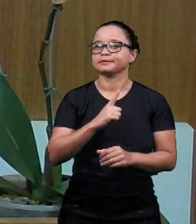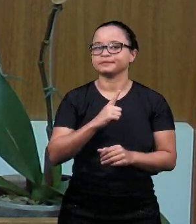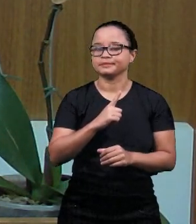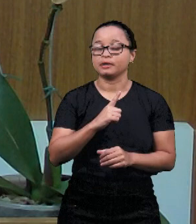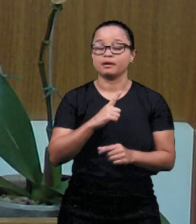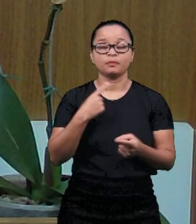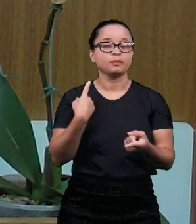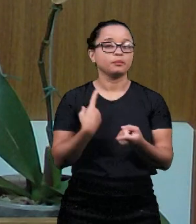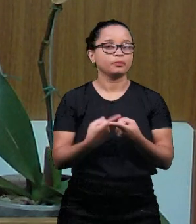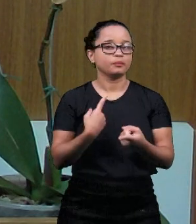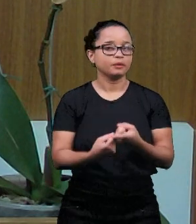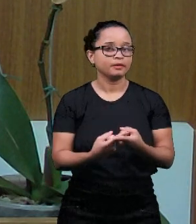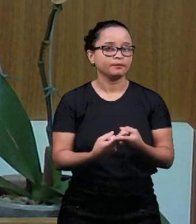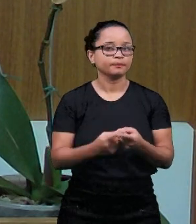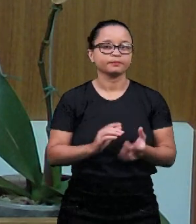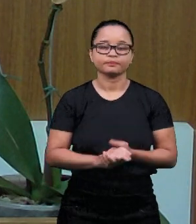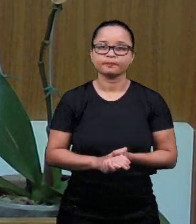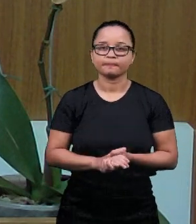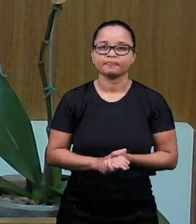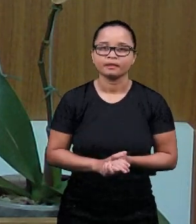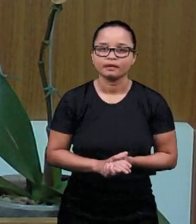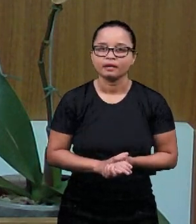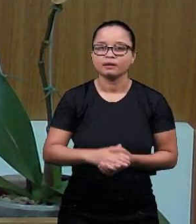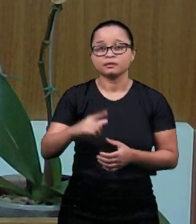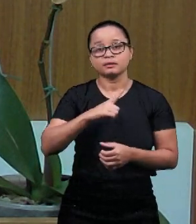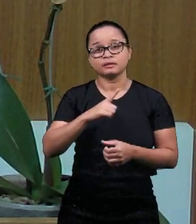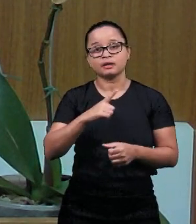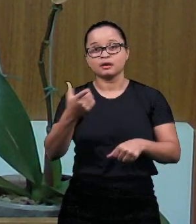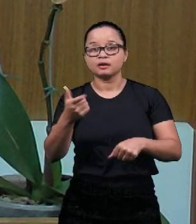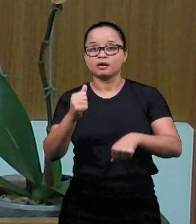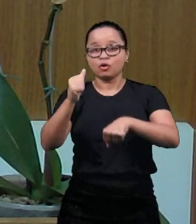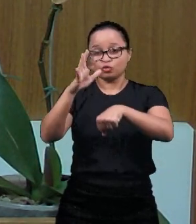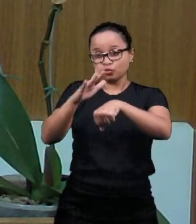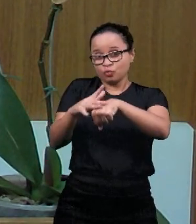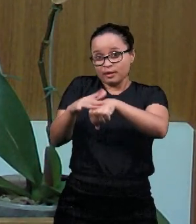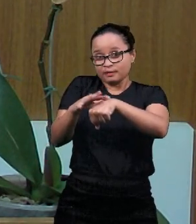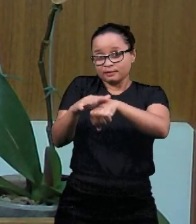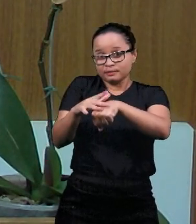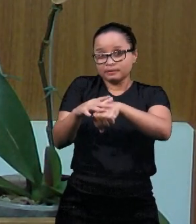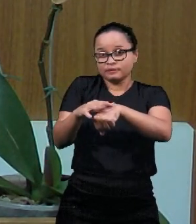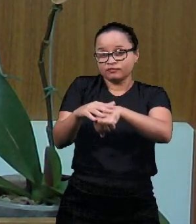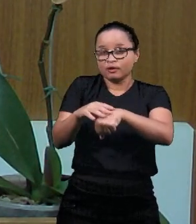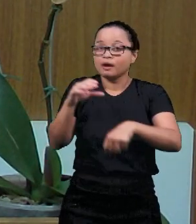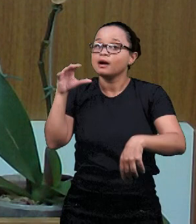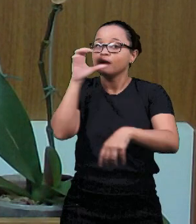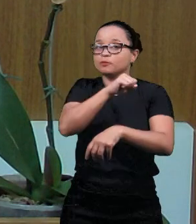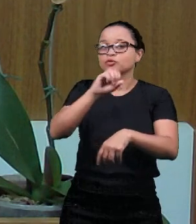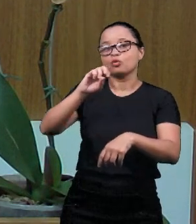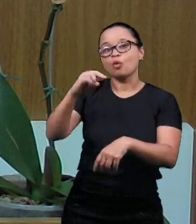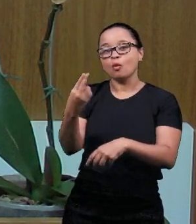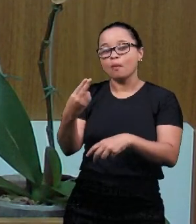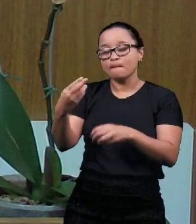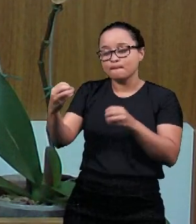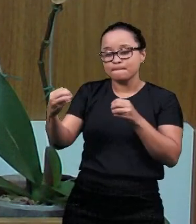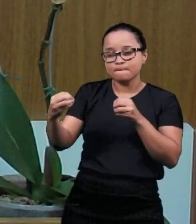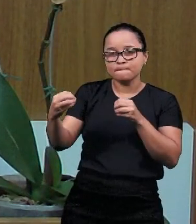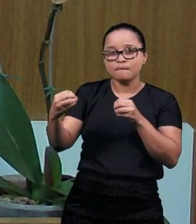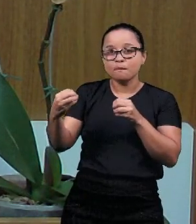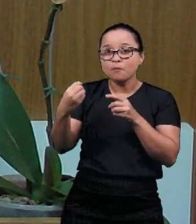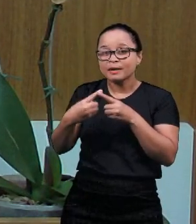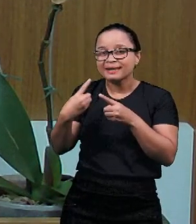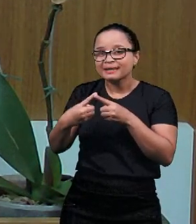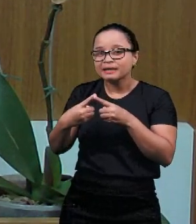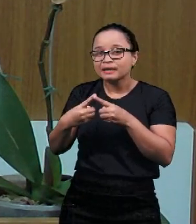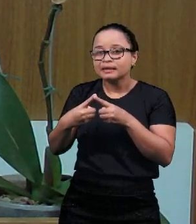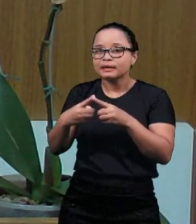nous pouvons être pris de surprise par une maladie ou par l'approximation de la venue du Seigneur Jésus pour l'enlèvement de